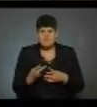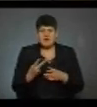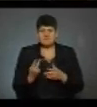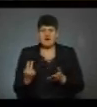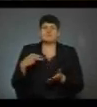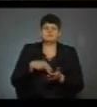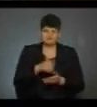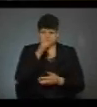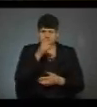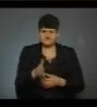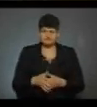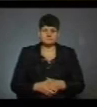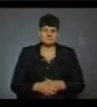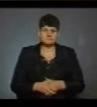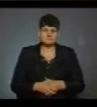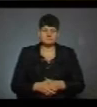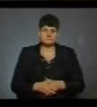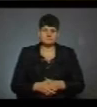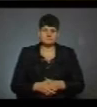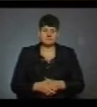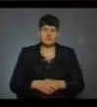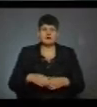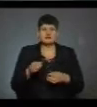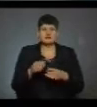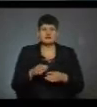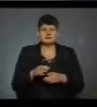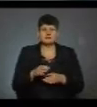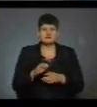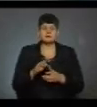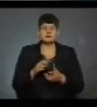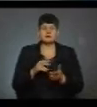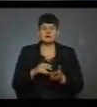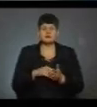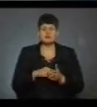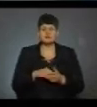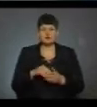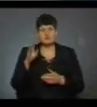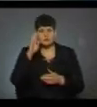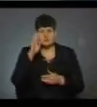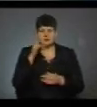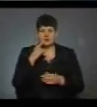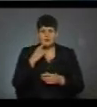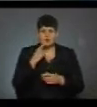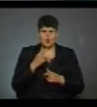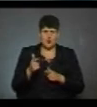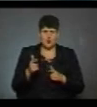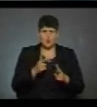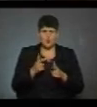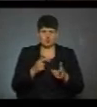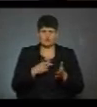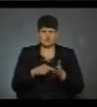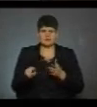вже не міг. Найстарший з травмованих хлопців, 16-річний Богдан Гаврон, каже, готовий до виписки з